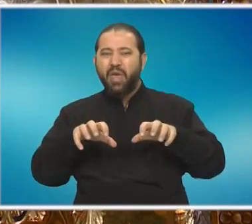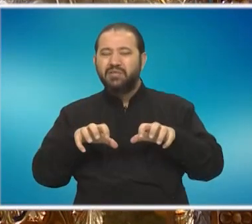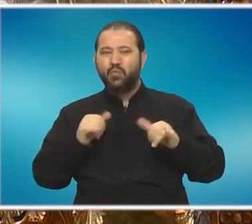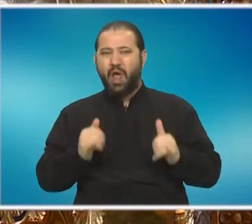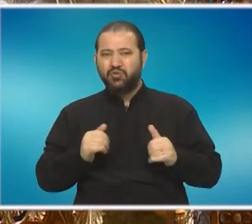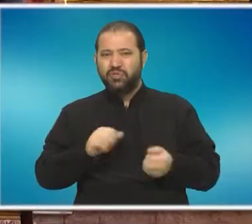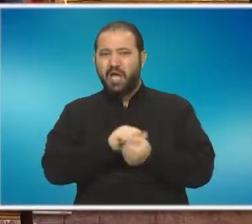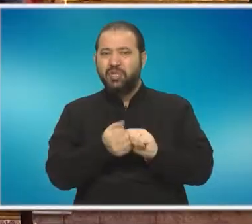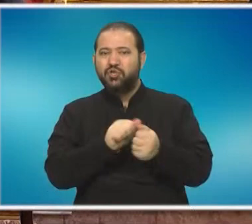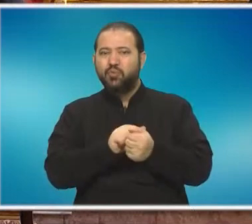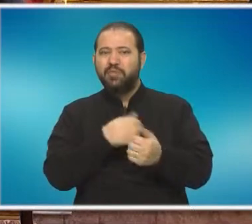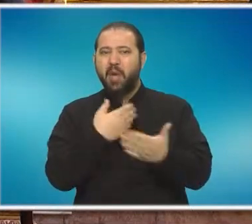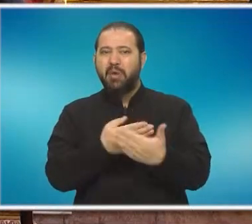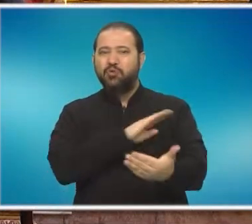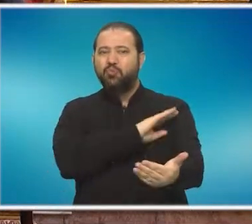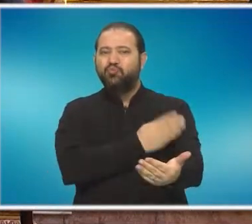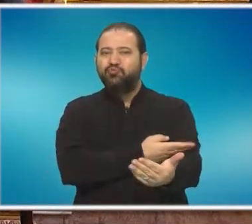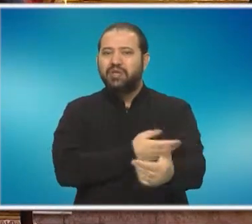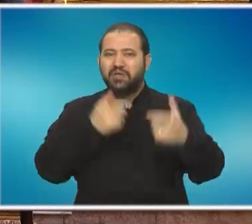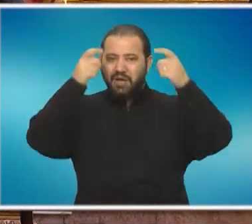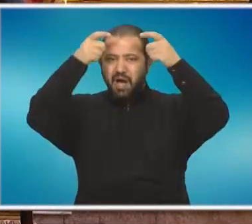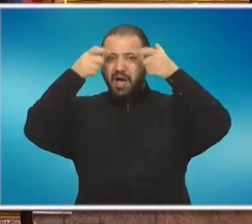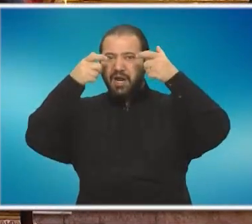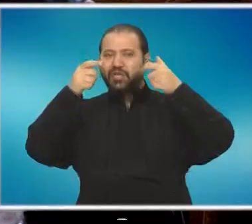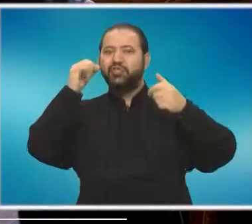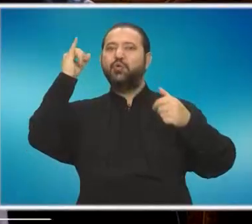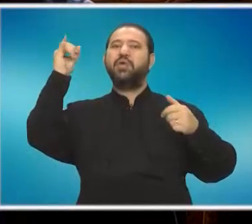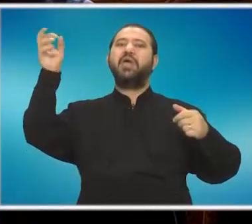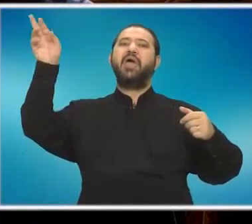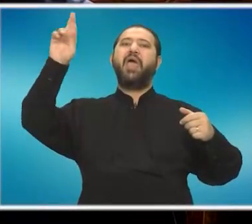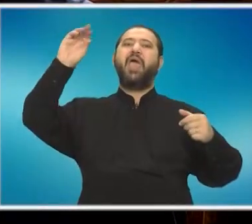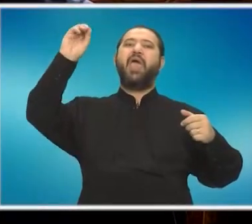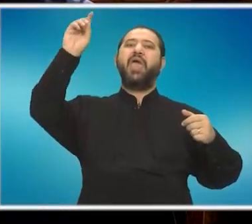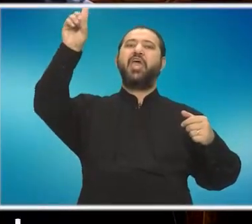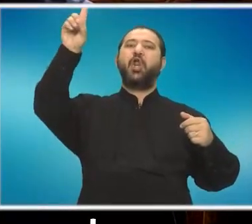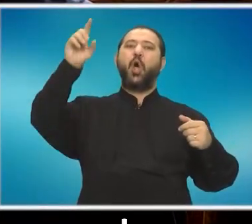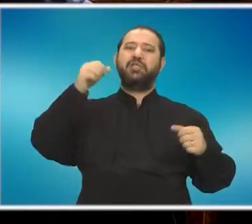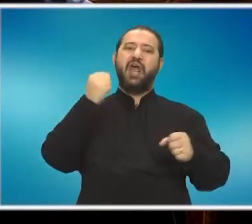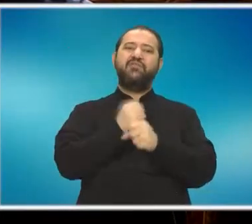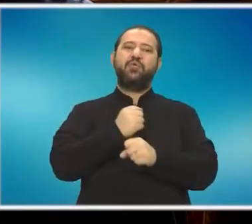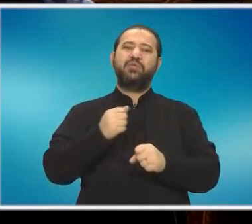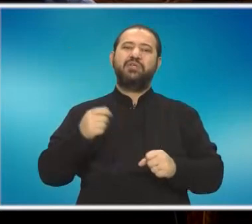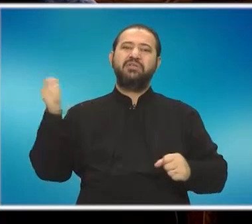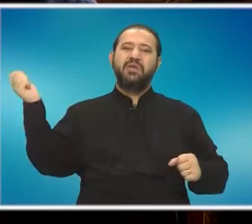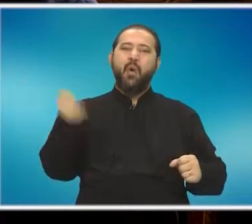de putere a lui Ierod l-a dus la această nesocotință cumplită.